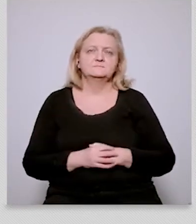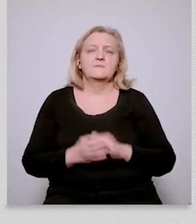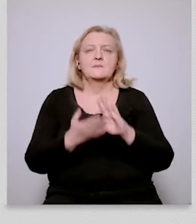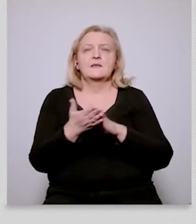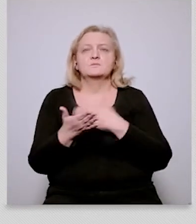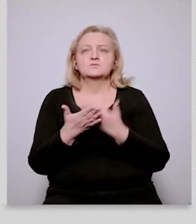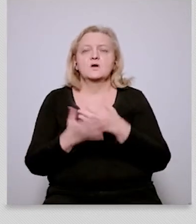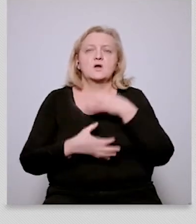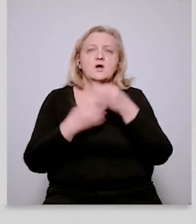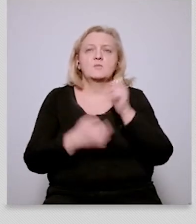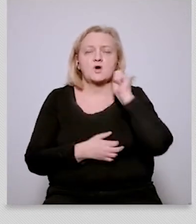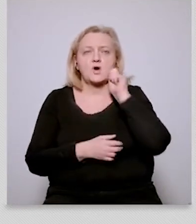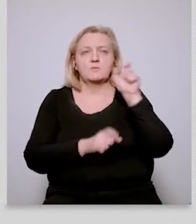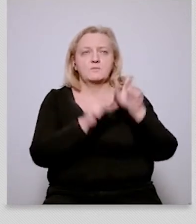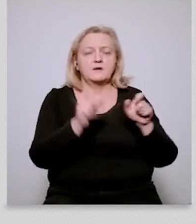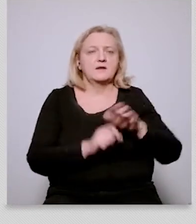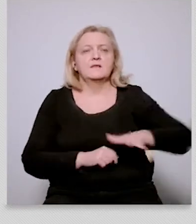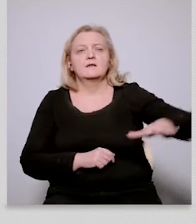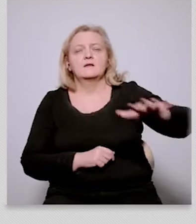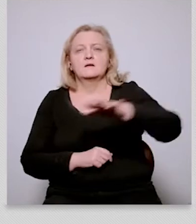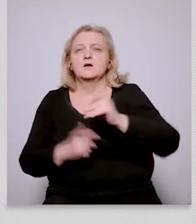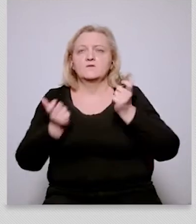przykład, jeżeli mówimy o kobiety na terenach